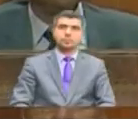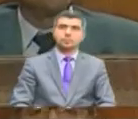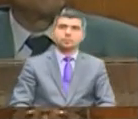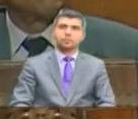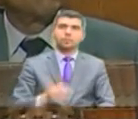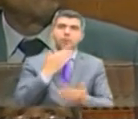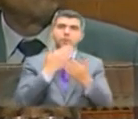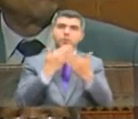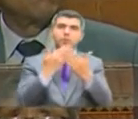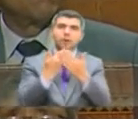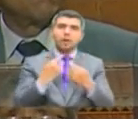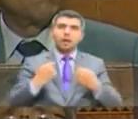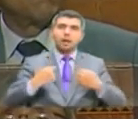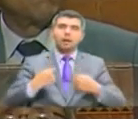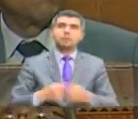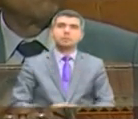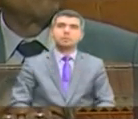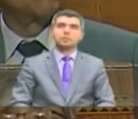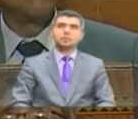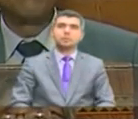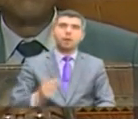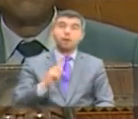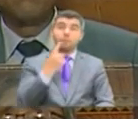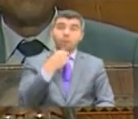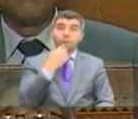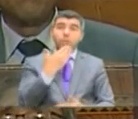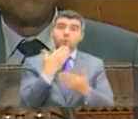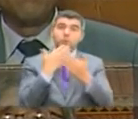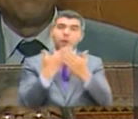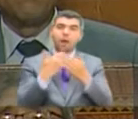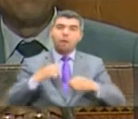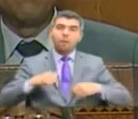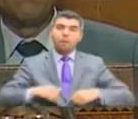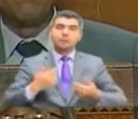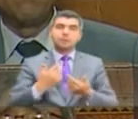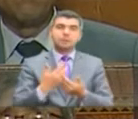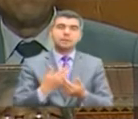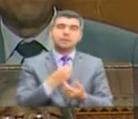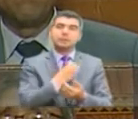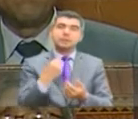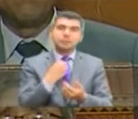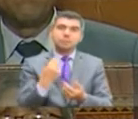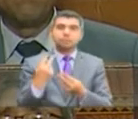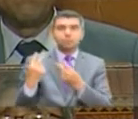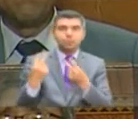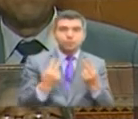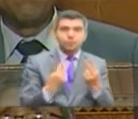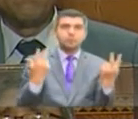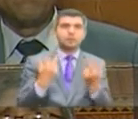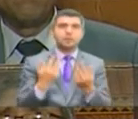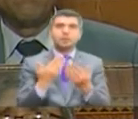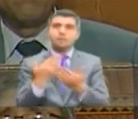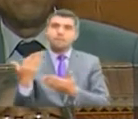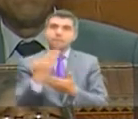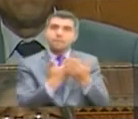شكرا السيد الرئيس. اولا كنشكر السيد الوزير الشكر الجزيل على تلبيه الدعوه